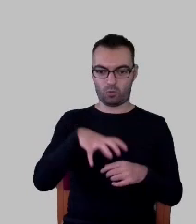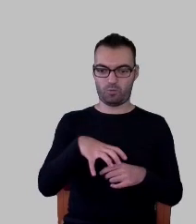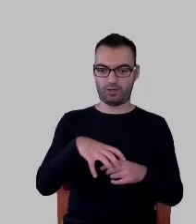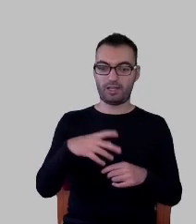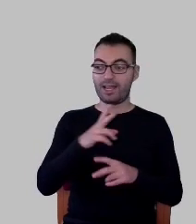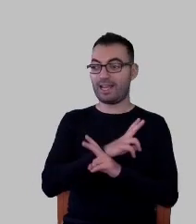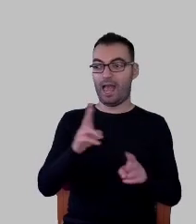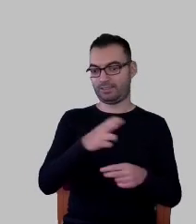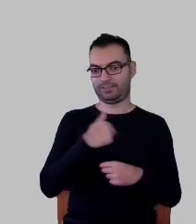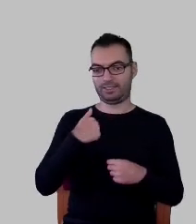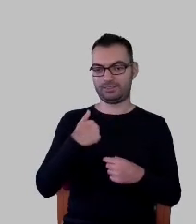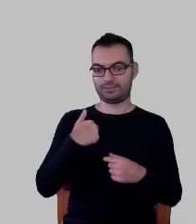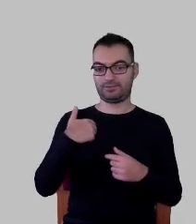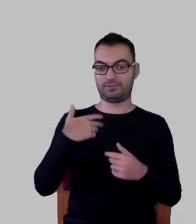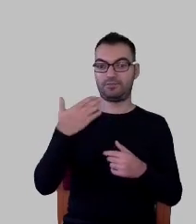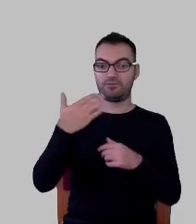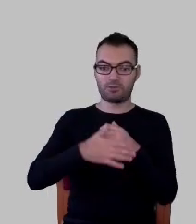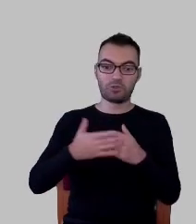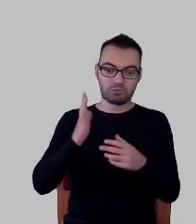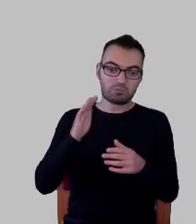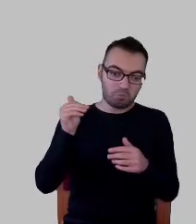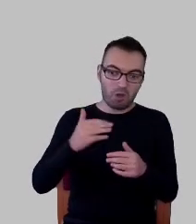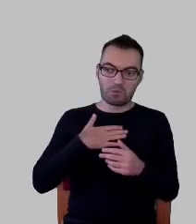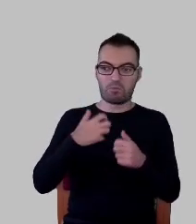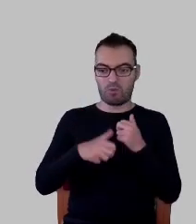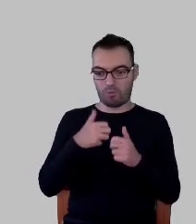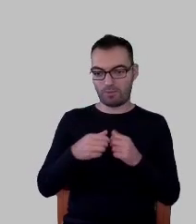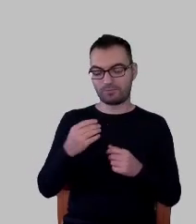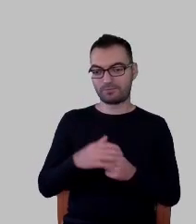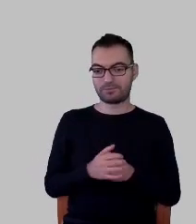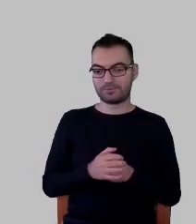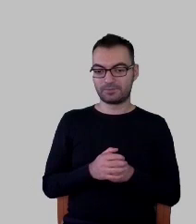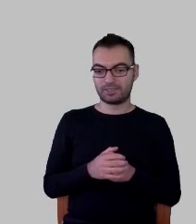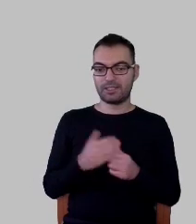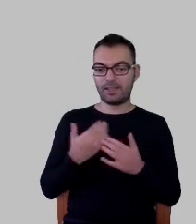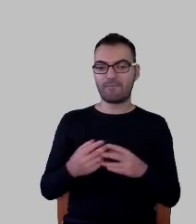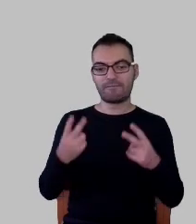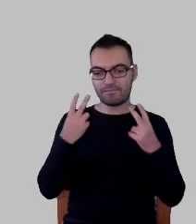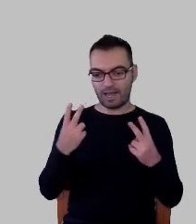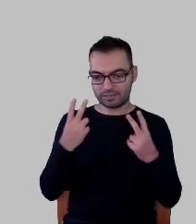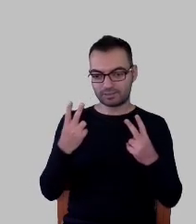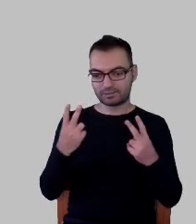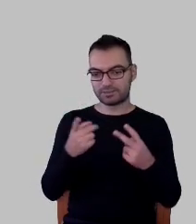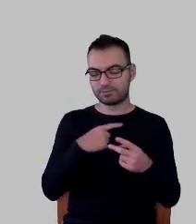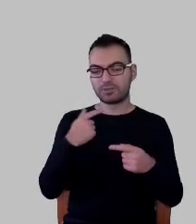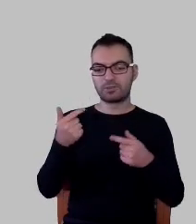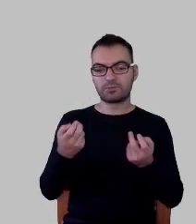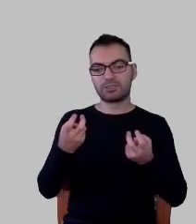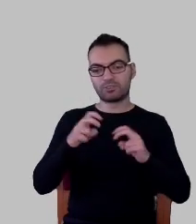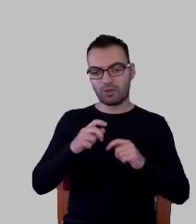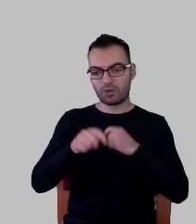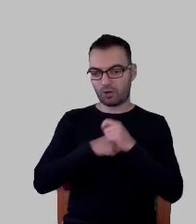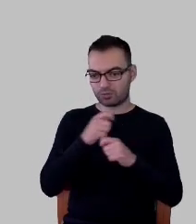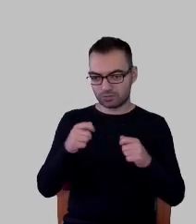życia mogą one się pojawić. W związku z czym tak istotne jest budowanie takich rozwiązań, które